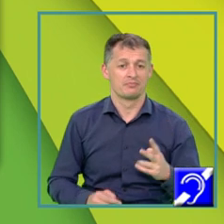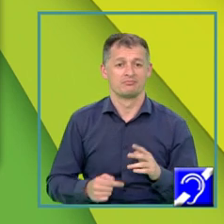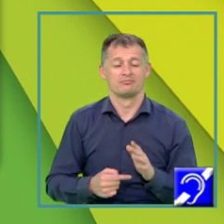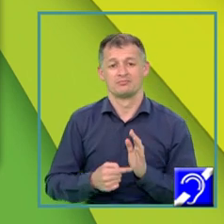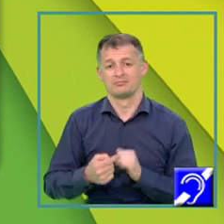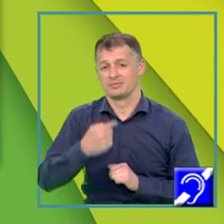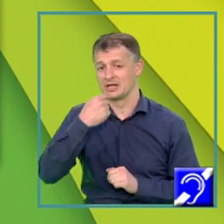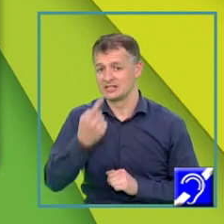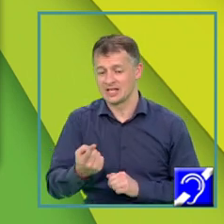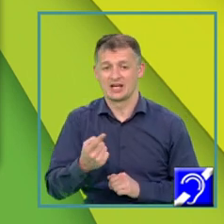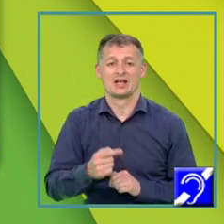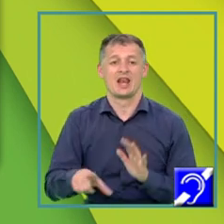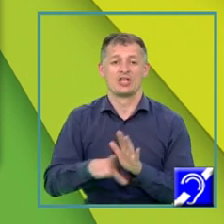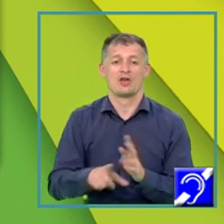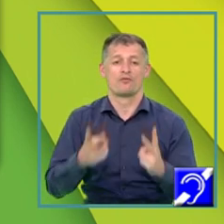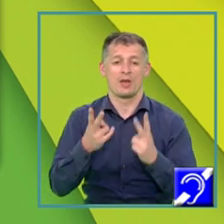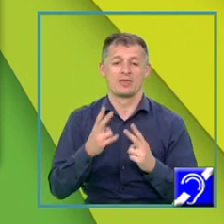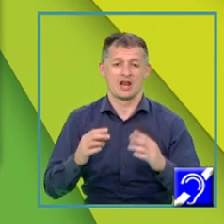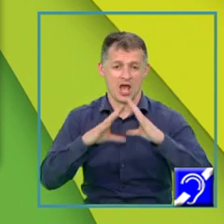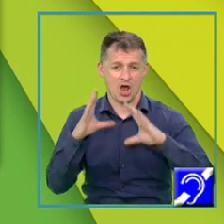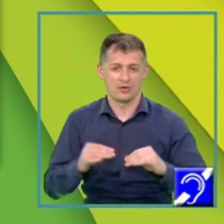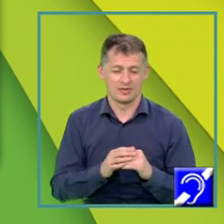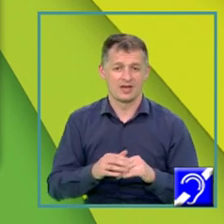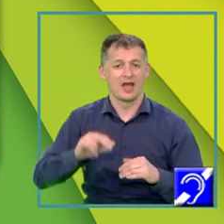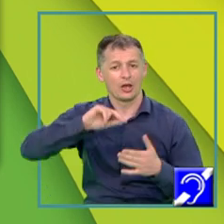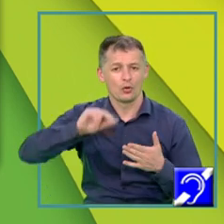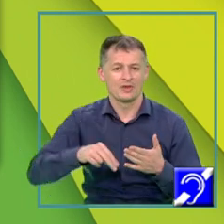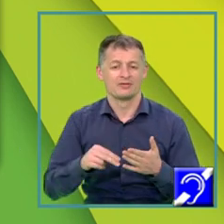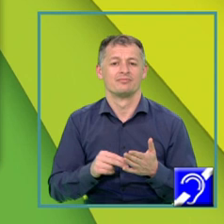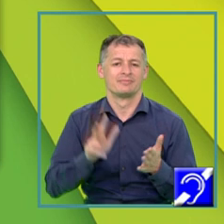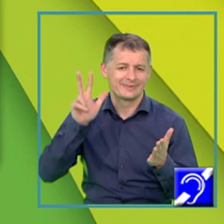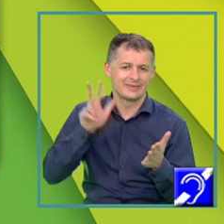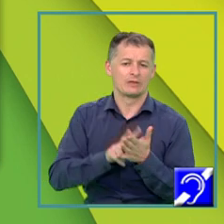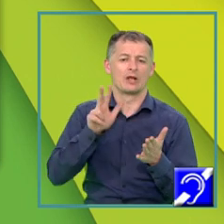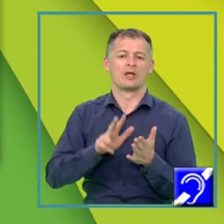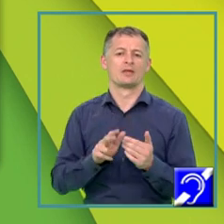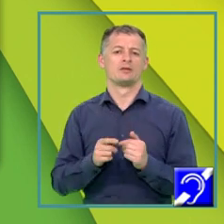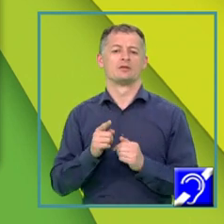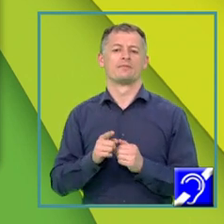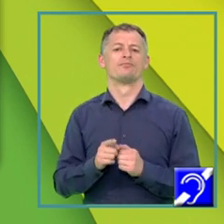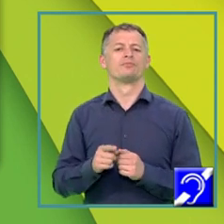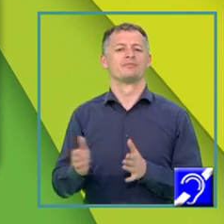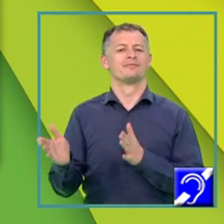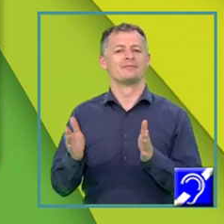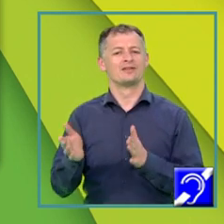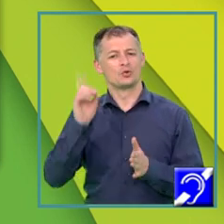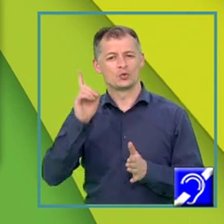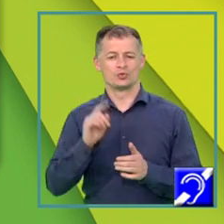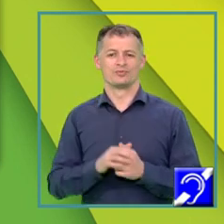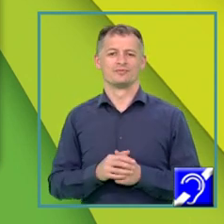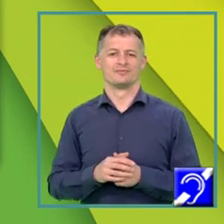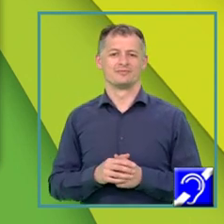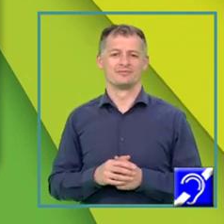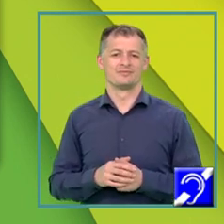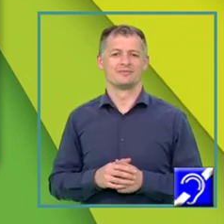legii fundamentale a României, deci a Constituției, adoptate în deceniul 7 al secolului 20. Să ne fie clar